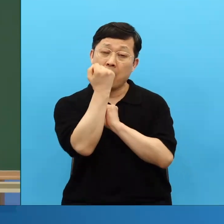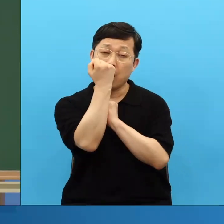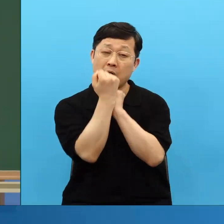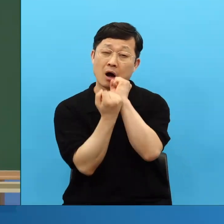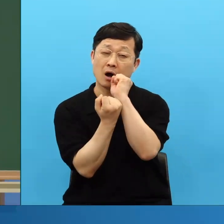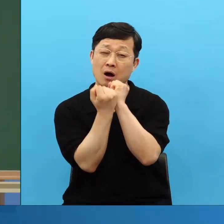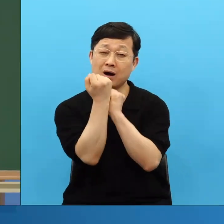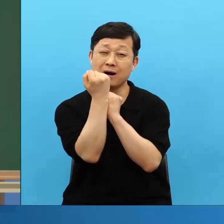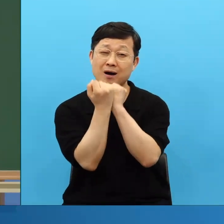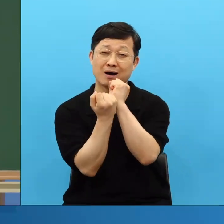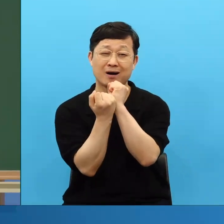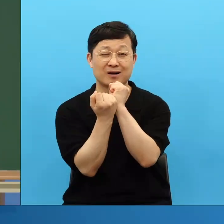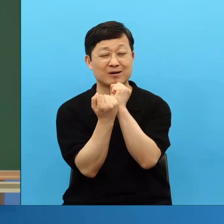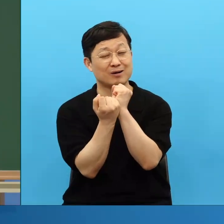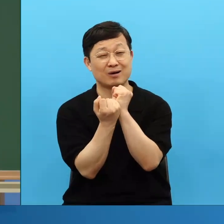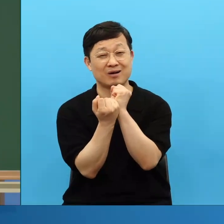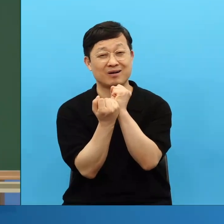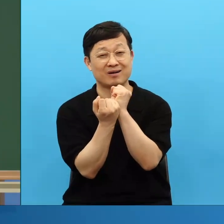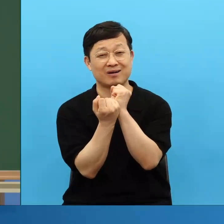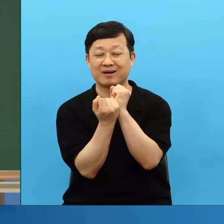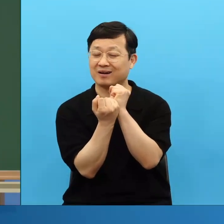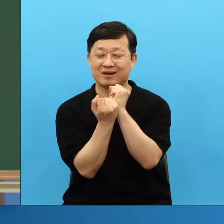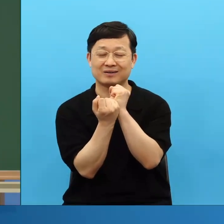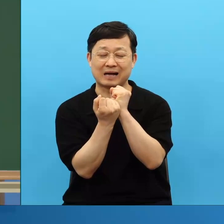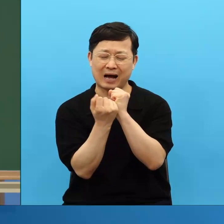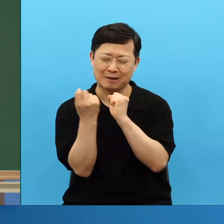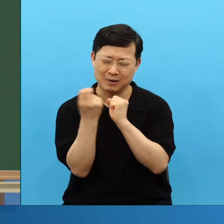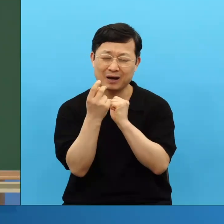온 가정에 그냥 파괴가 돼 버렸습니다.